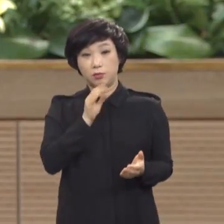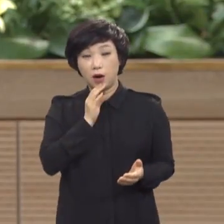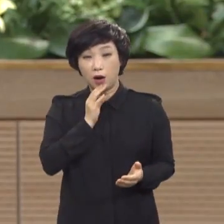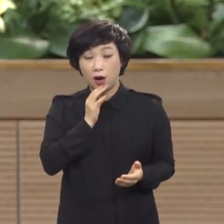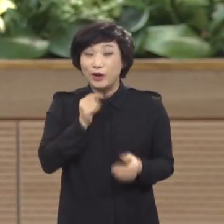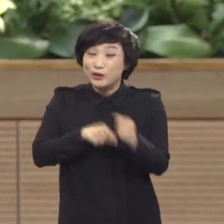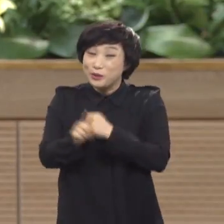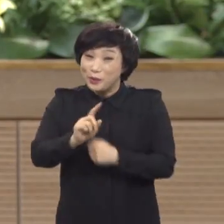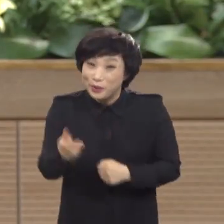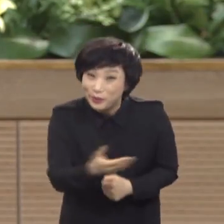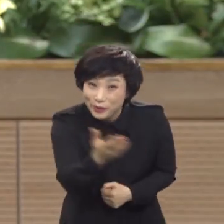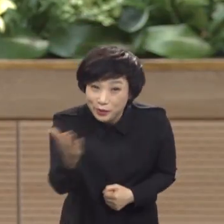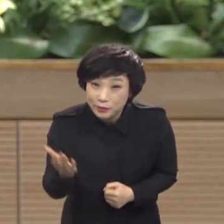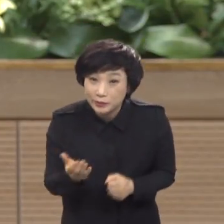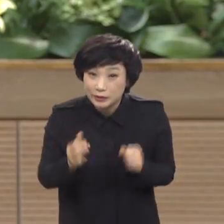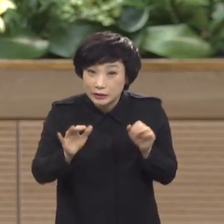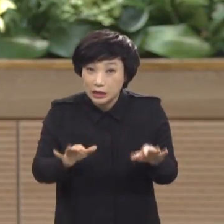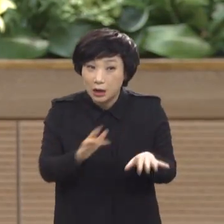다시 말해서